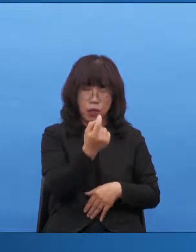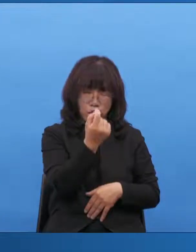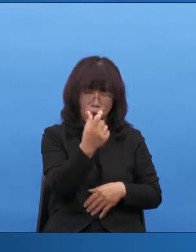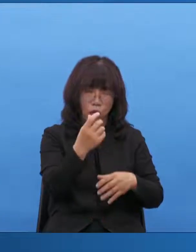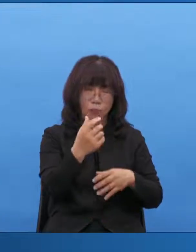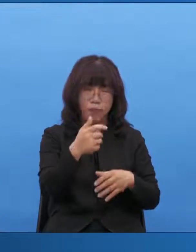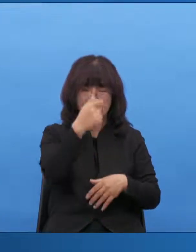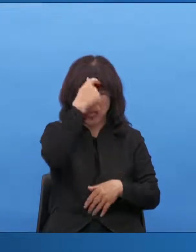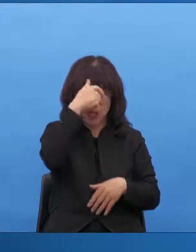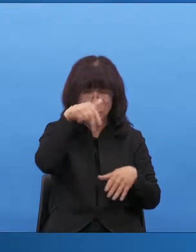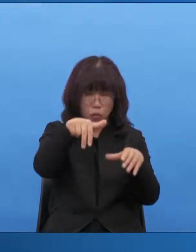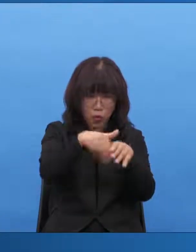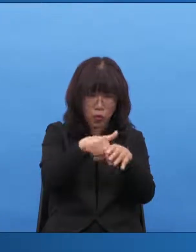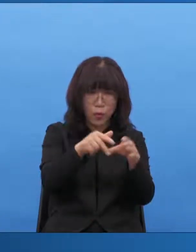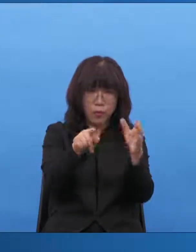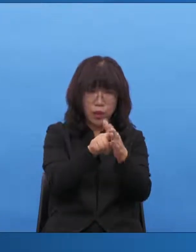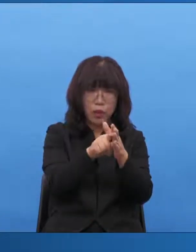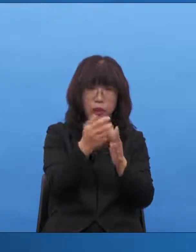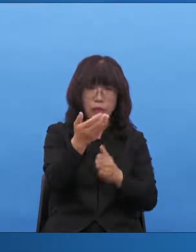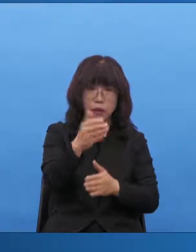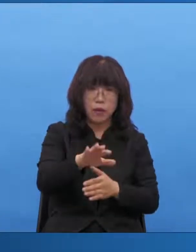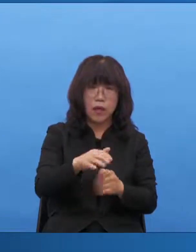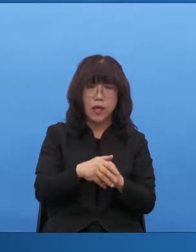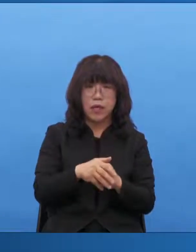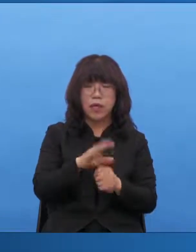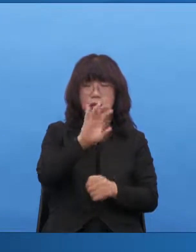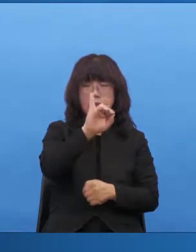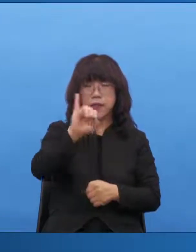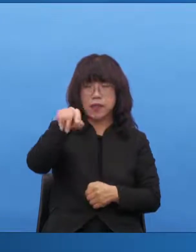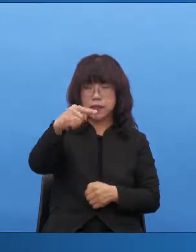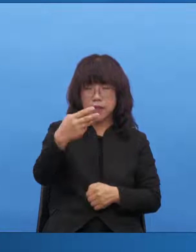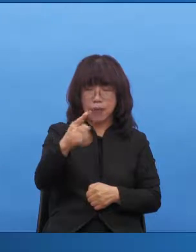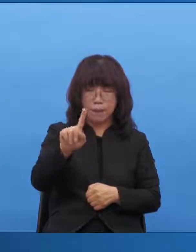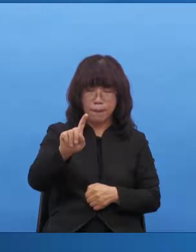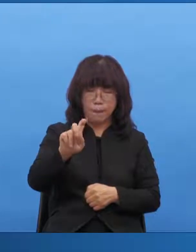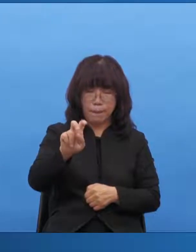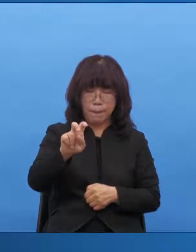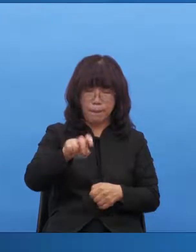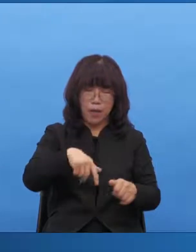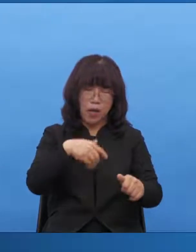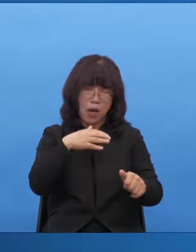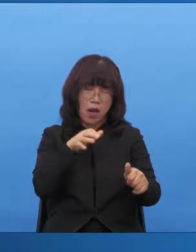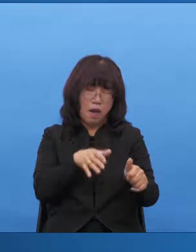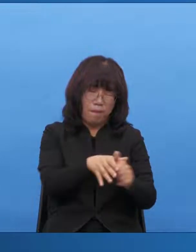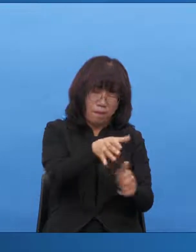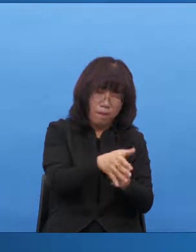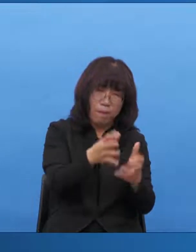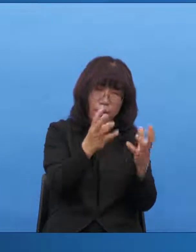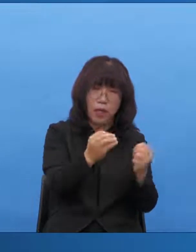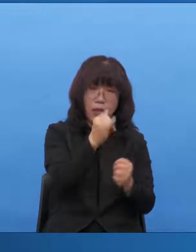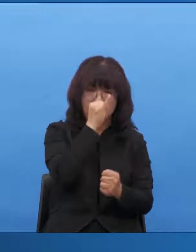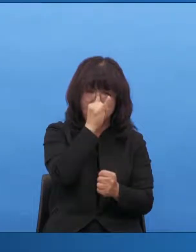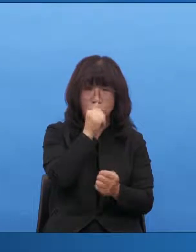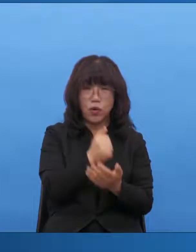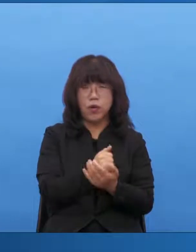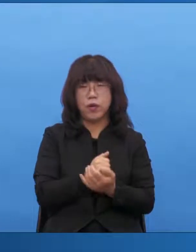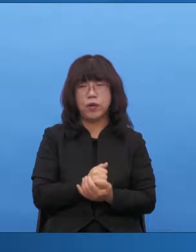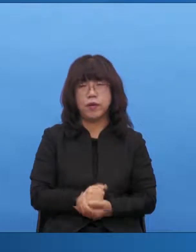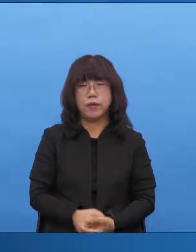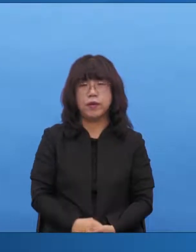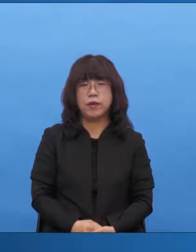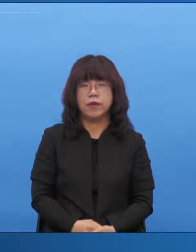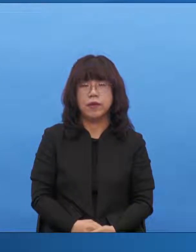가운데 기독교도인들은 이슬람주의 단체의 범죄의 표적이 되어 구금, 고문, 학대 등이 자행되고 있다는 보고도